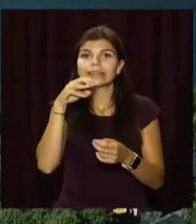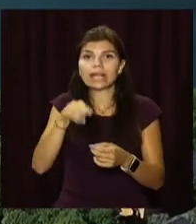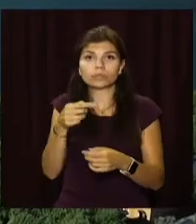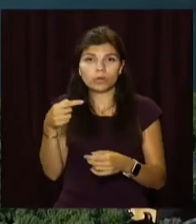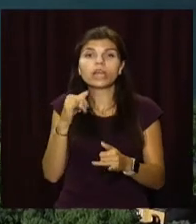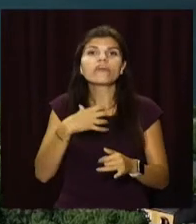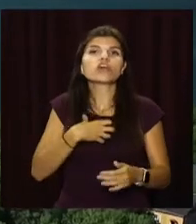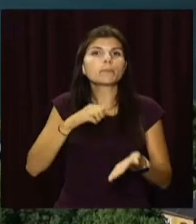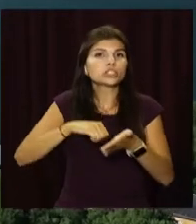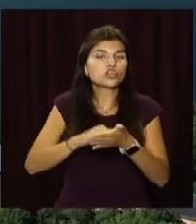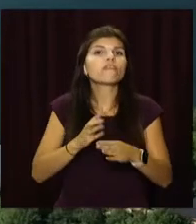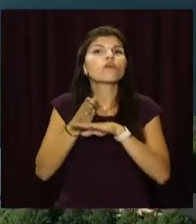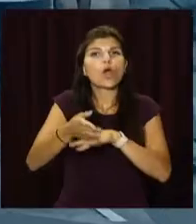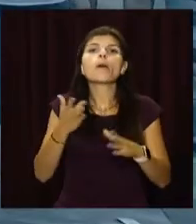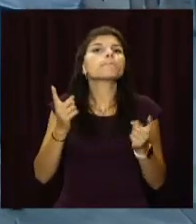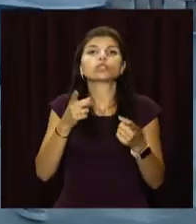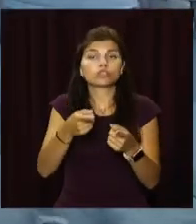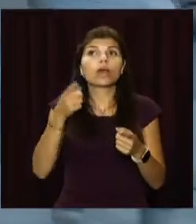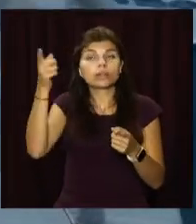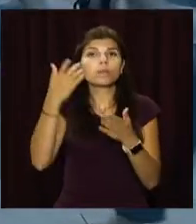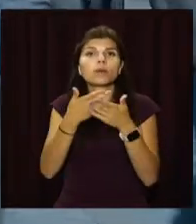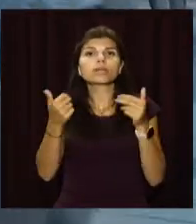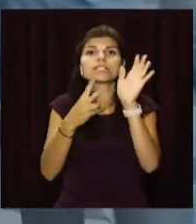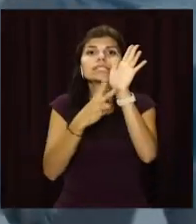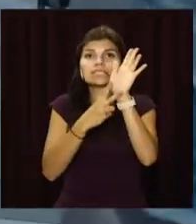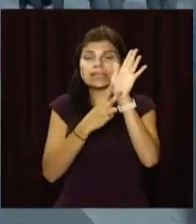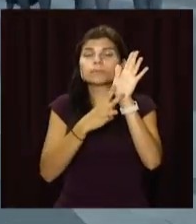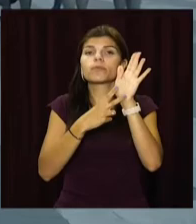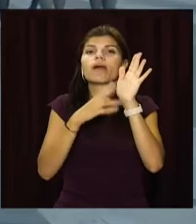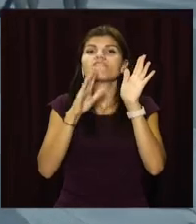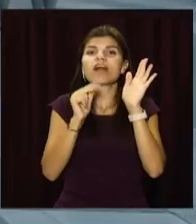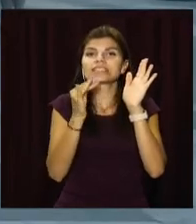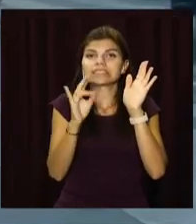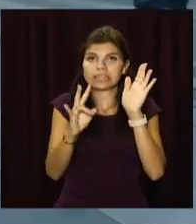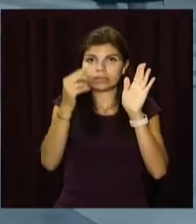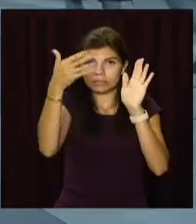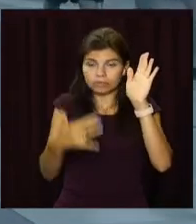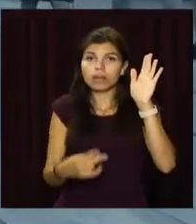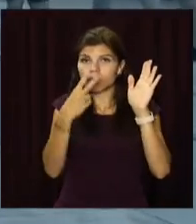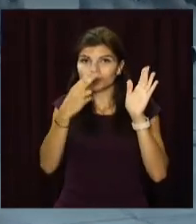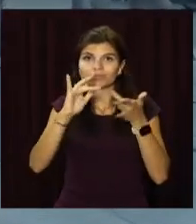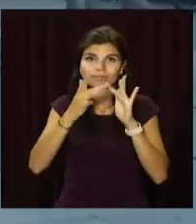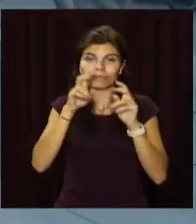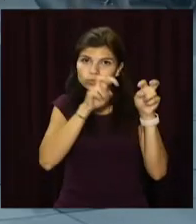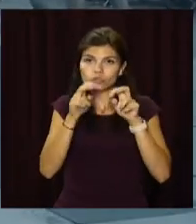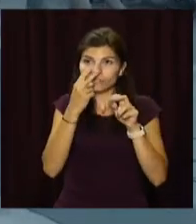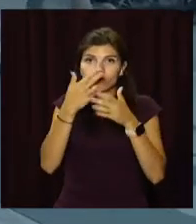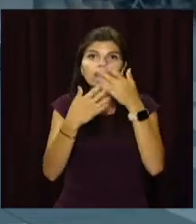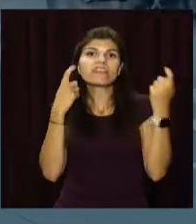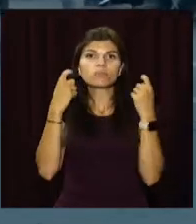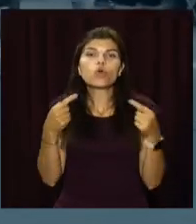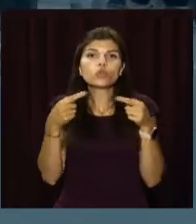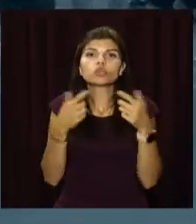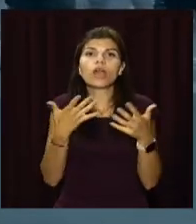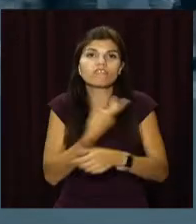причина для в'їзду. Фінляндія визнає 7 вакцин – Комірнаті, Модерна, AstraZeneca, Дженсен, Сінофарм, Ковішилд та